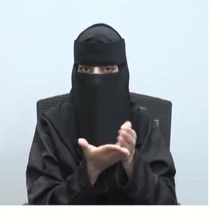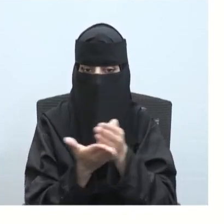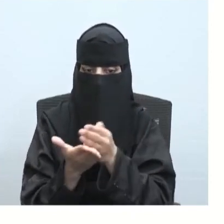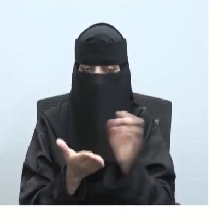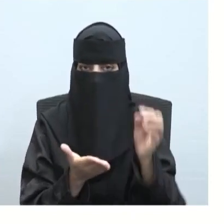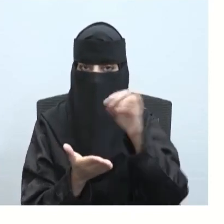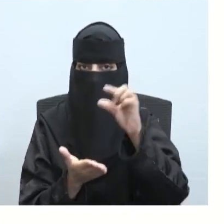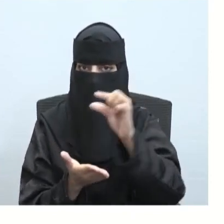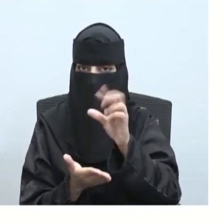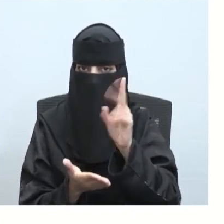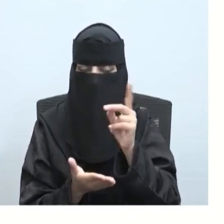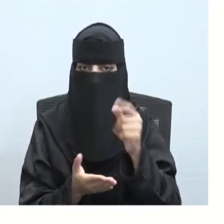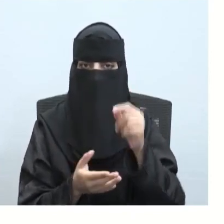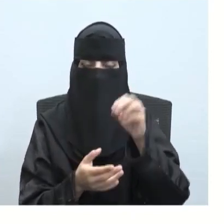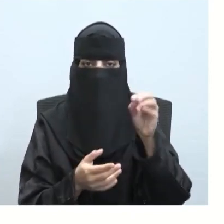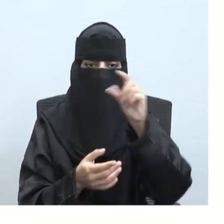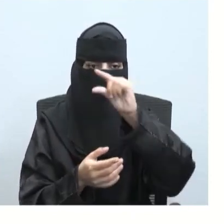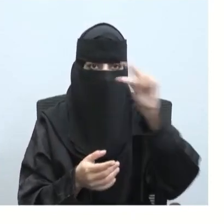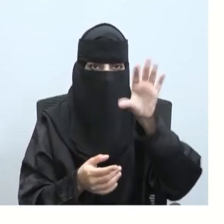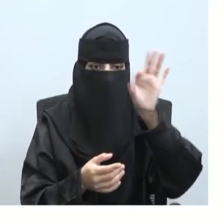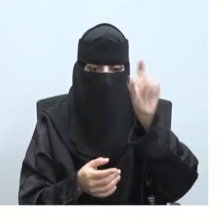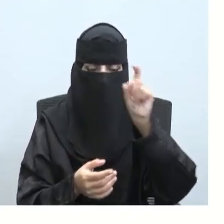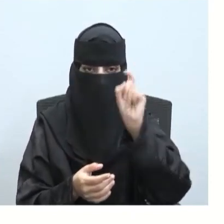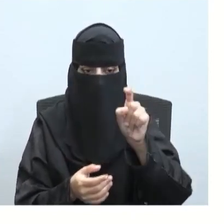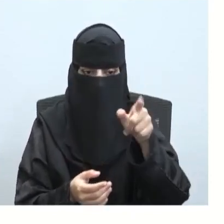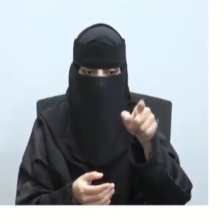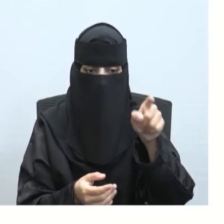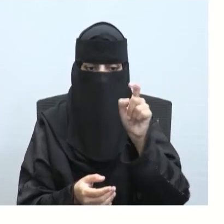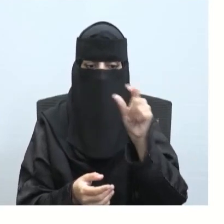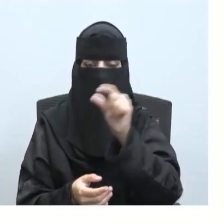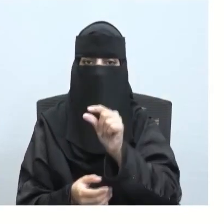العقدة. بعد ذلك من شريط الحالة نقوم بالضغط على All.